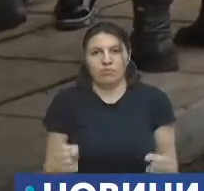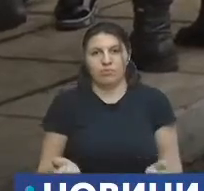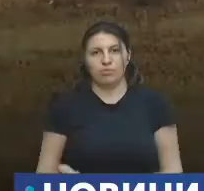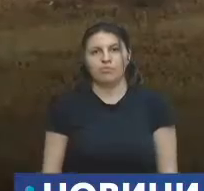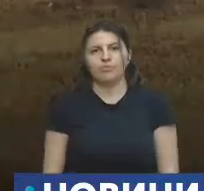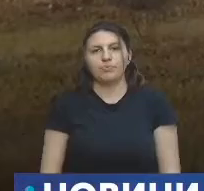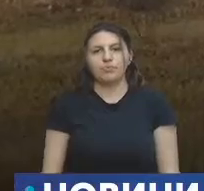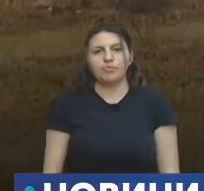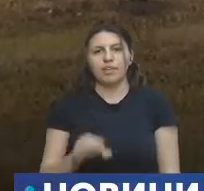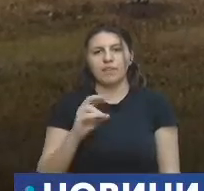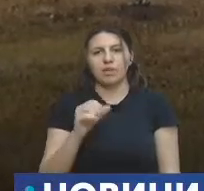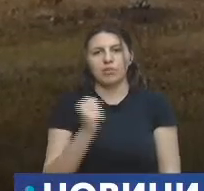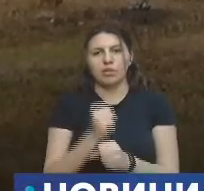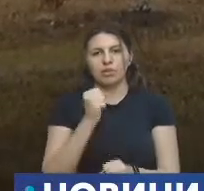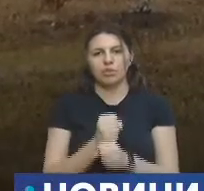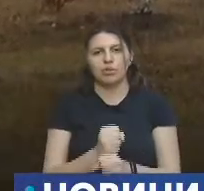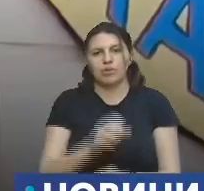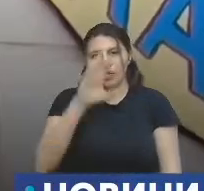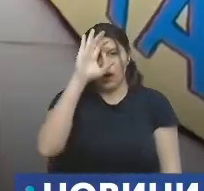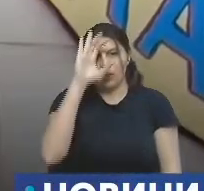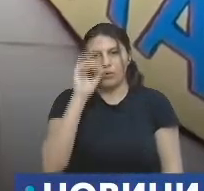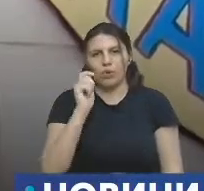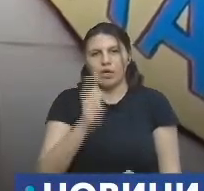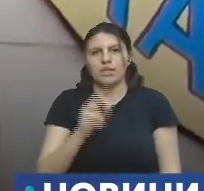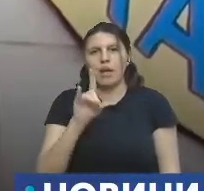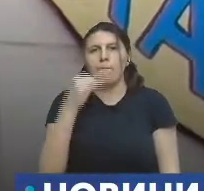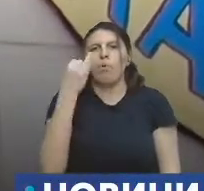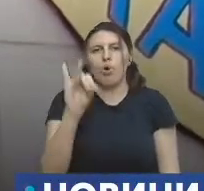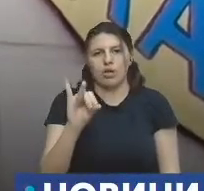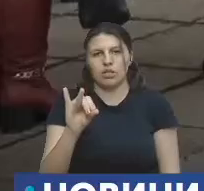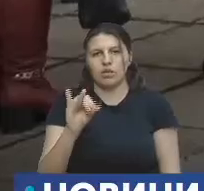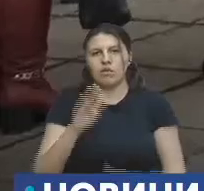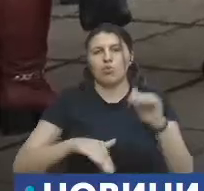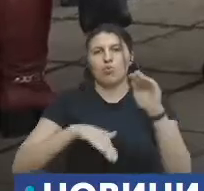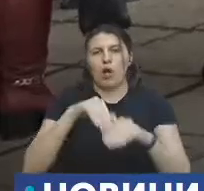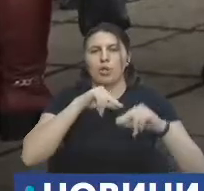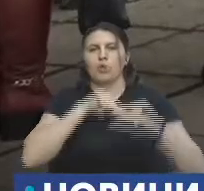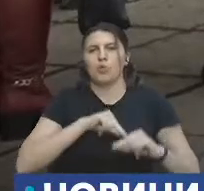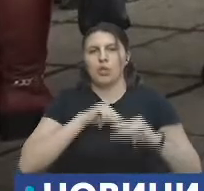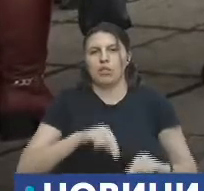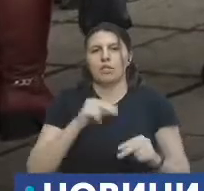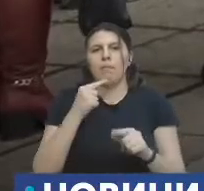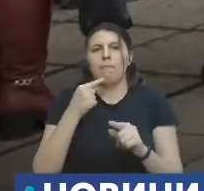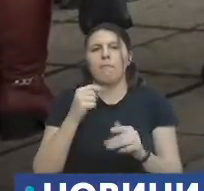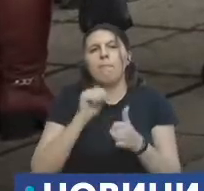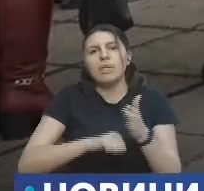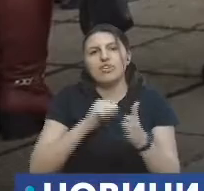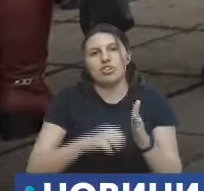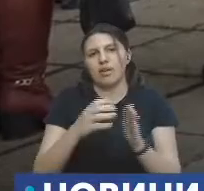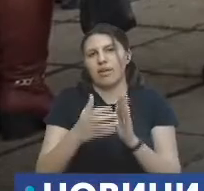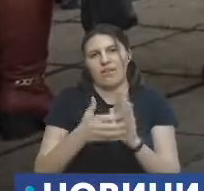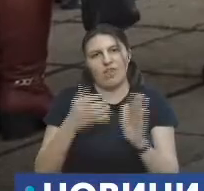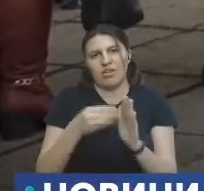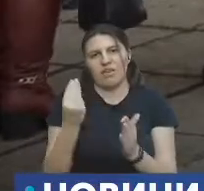в забої. Каже, добувати вугілля доводиться вручну через недофінансування. Я хочу працювати, заробляти і заробляти